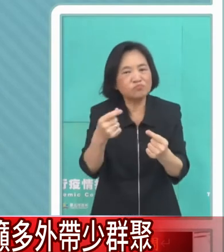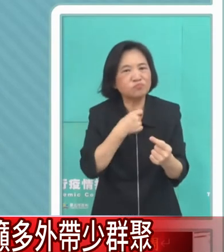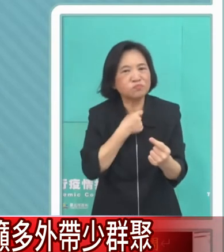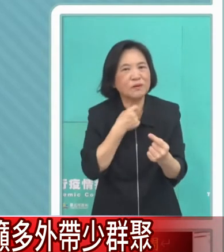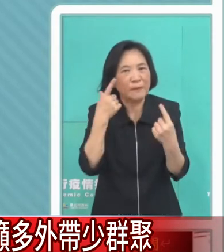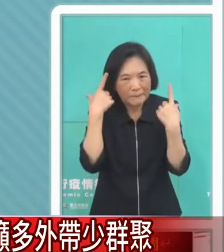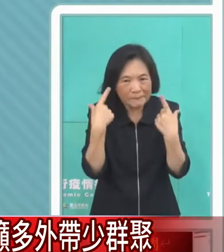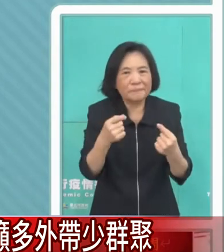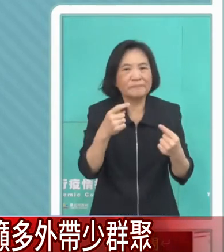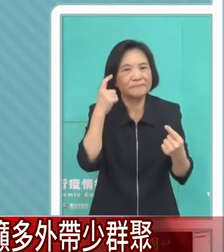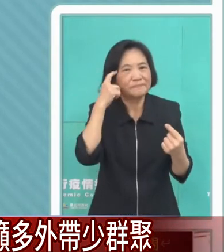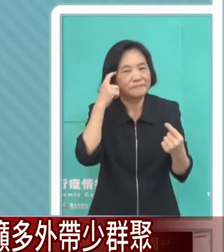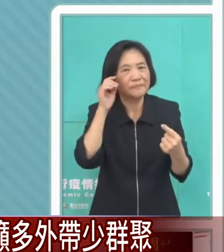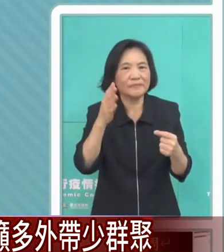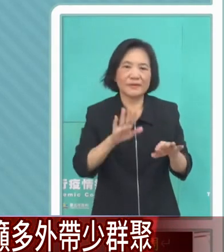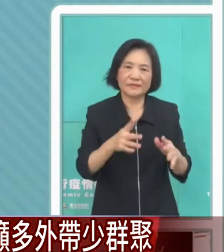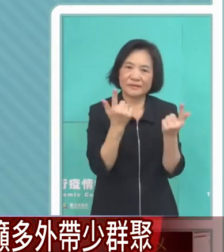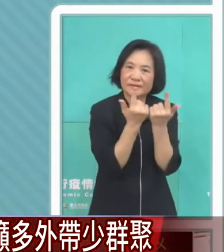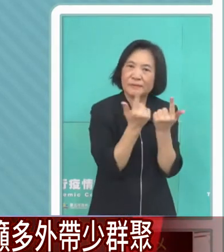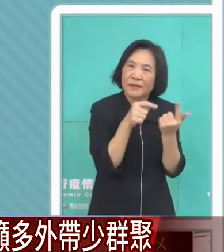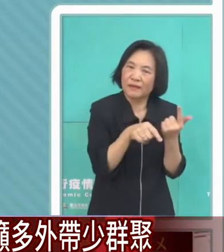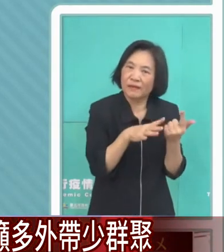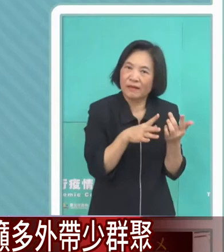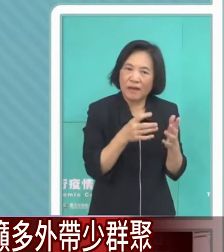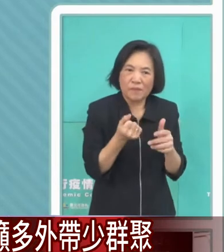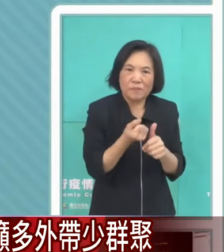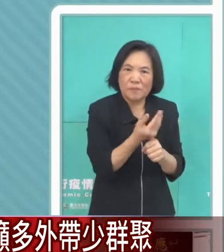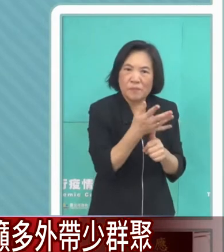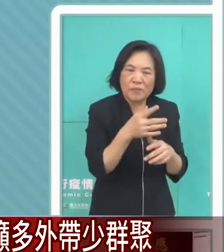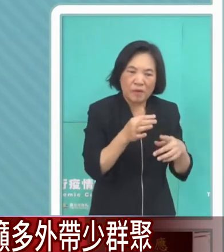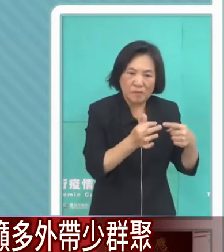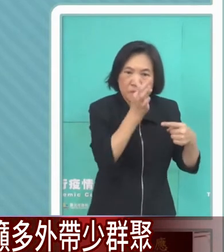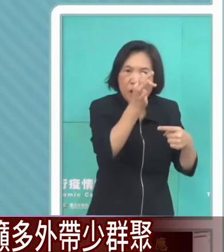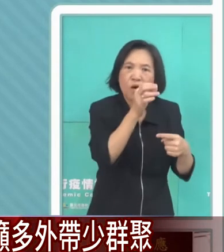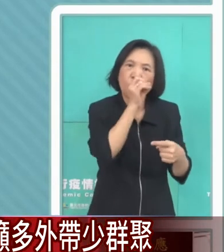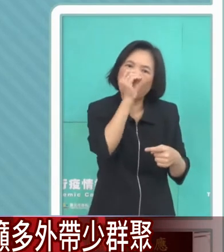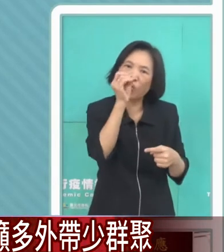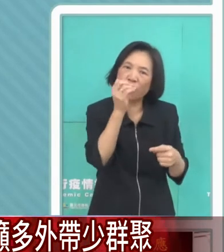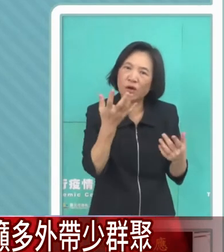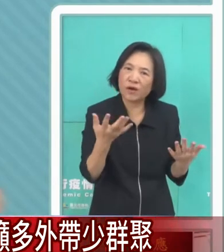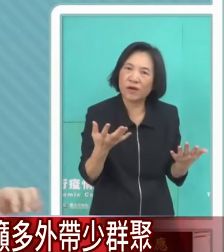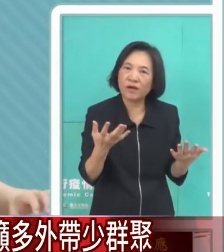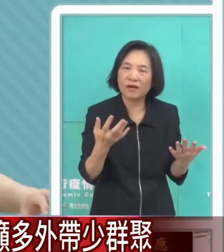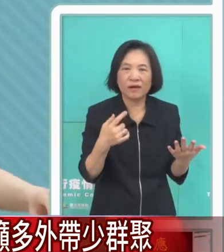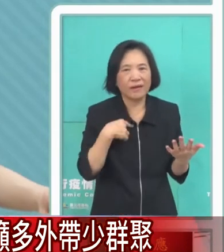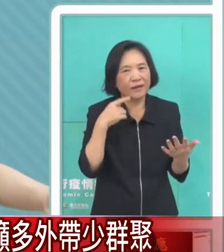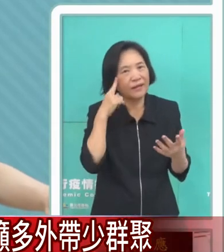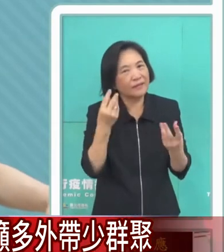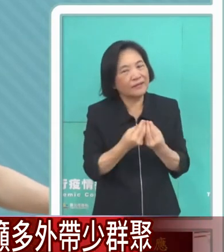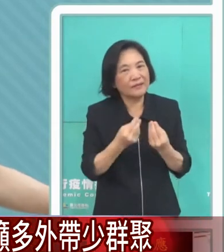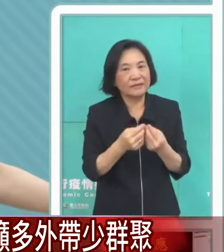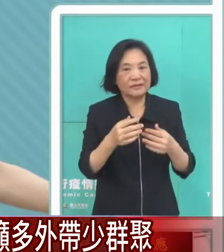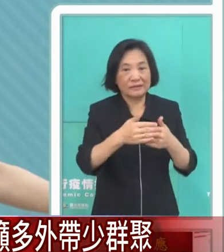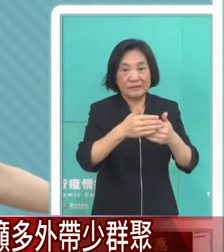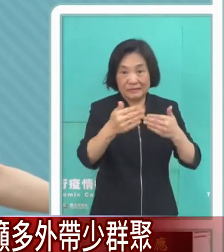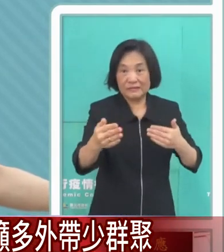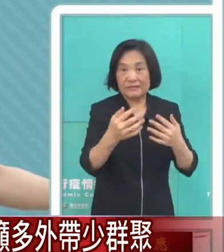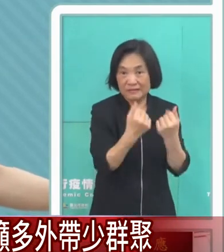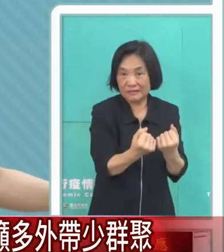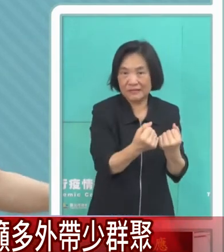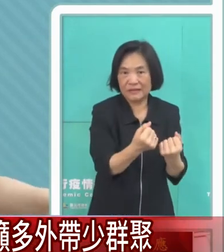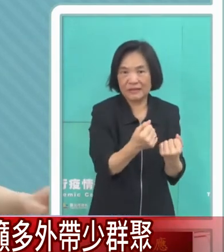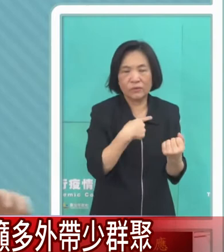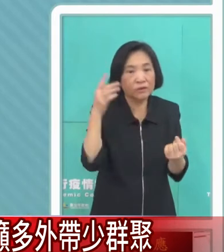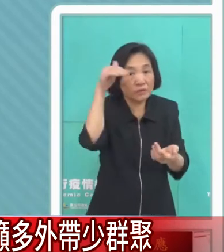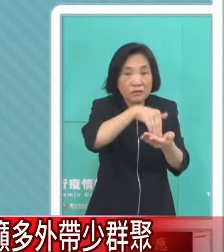在台北市没有确诊案例的状态下，你知道，虽然有很多居家隔离的，但是目前到